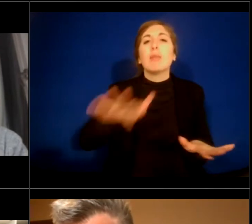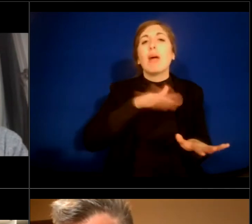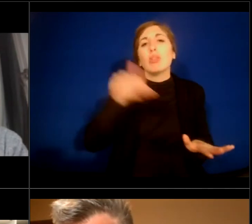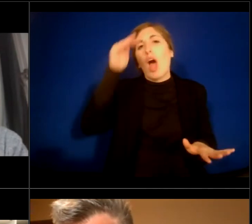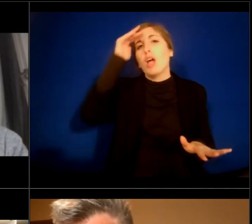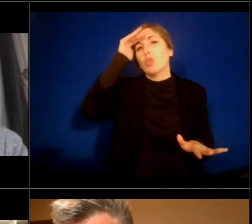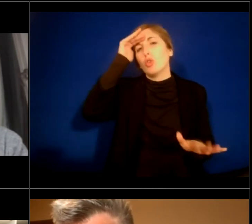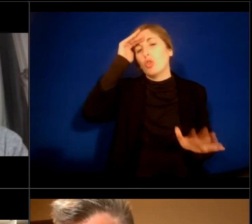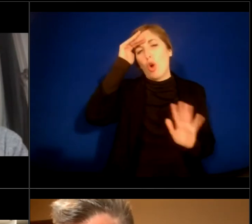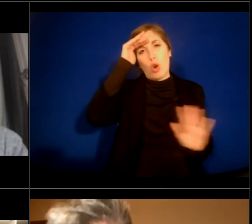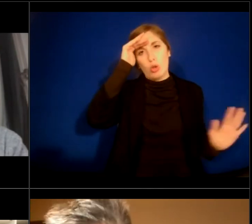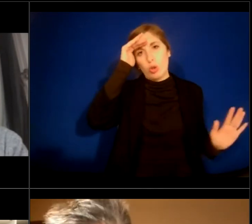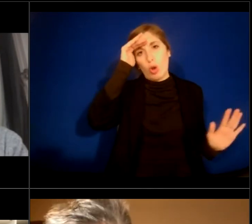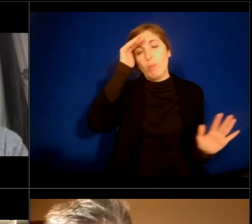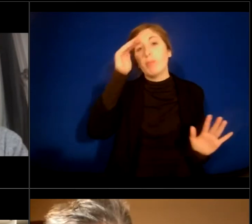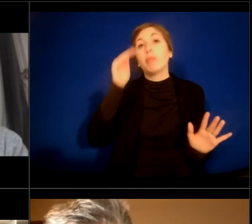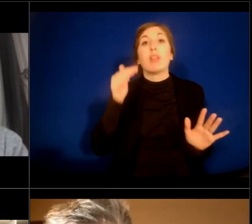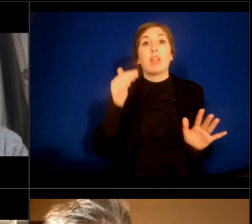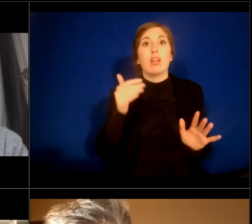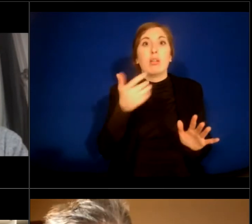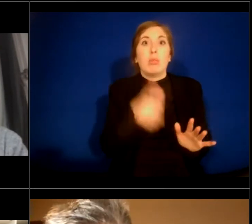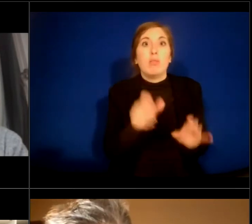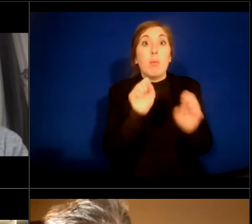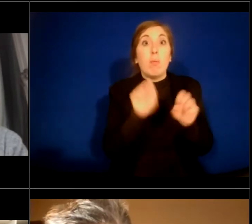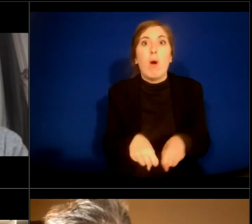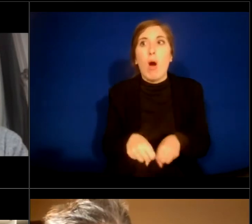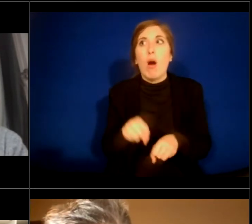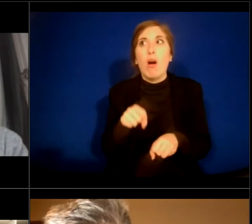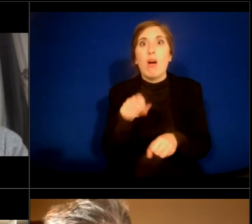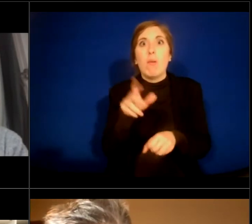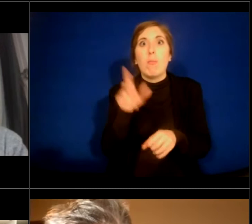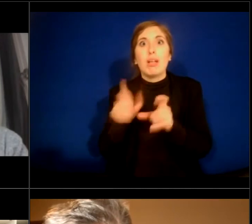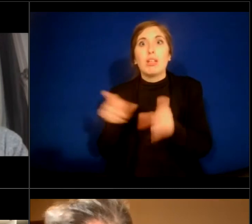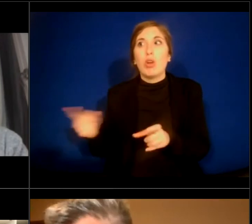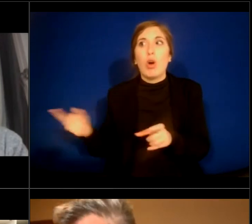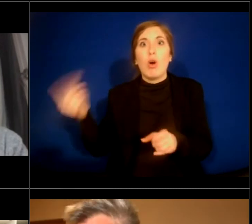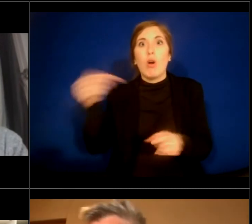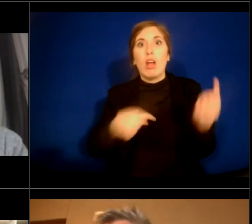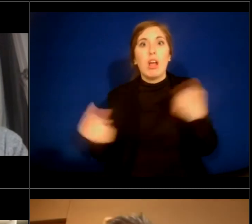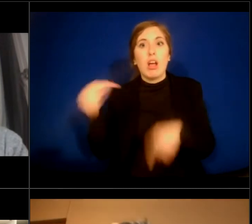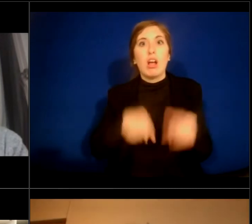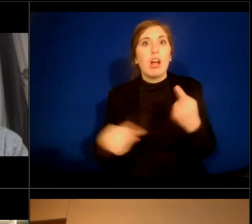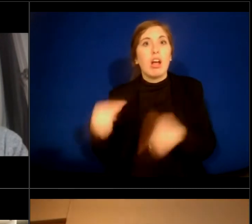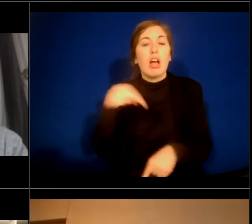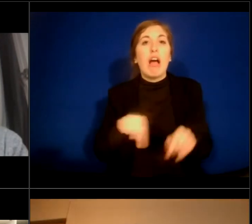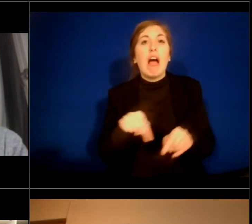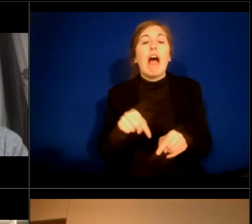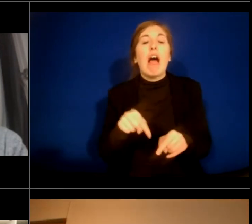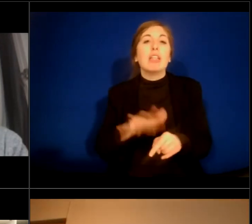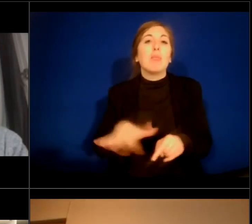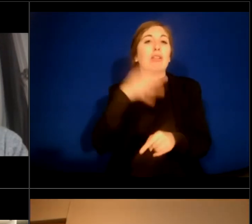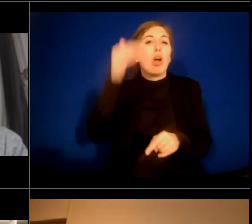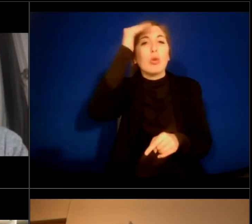per le persone che possono arrivare, anche per capire quale può essere il bisogno. Ecco.